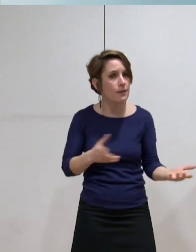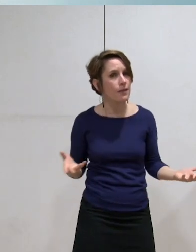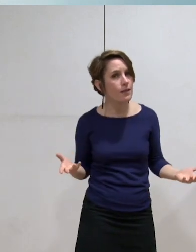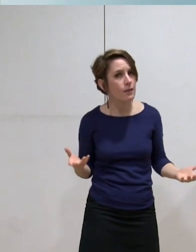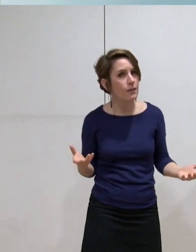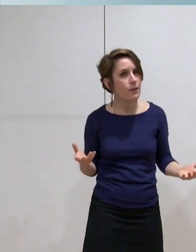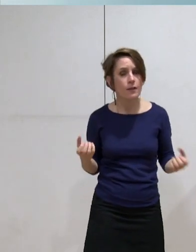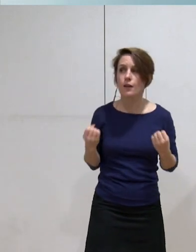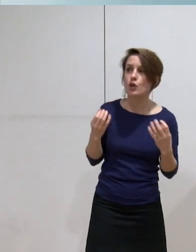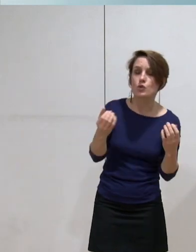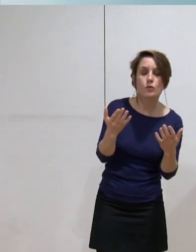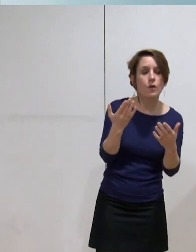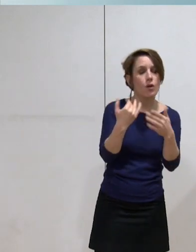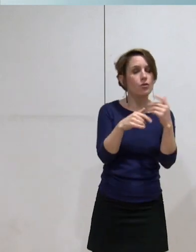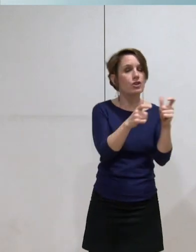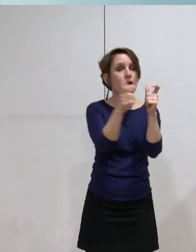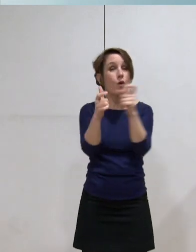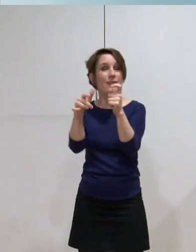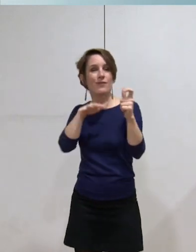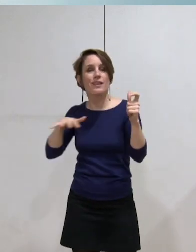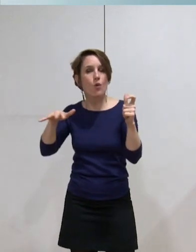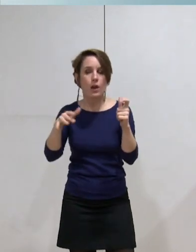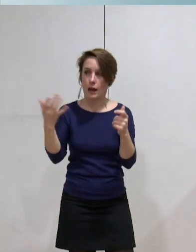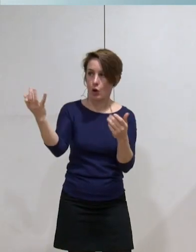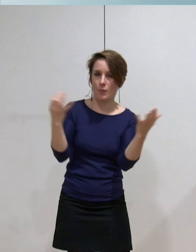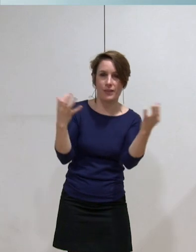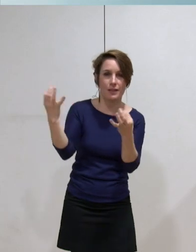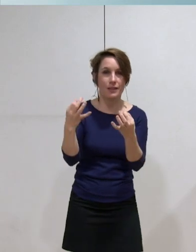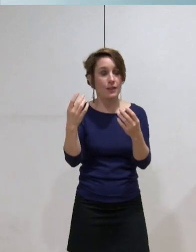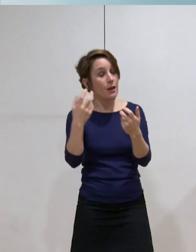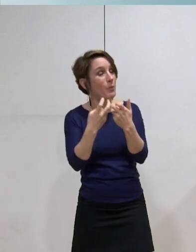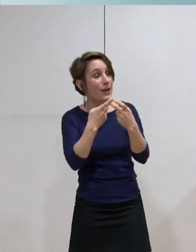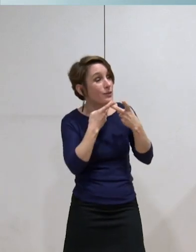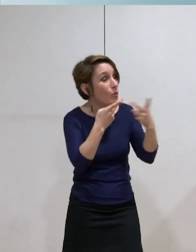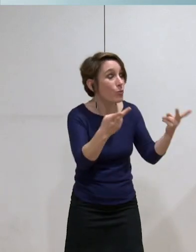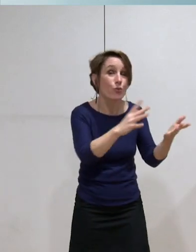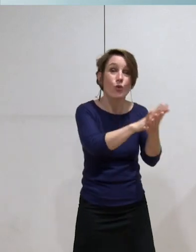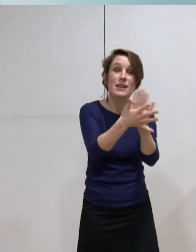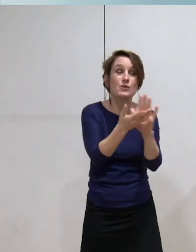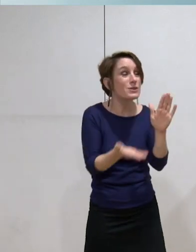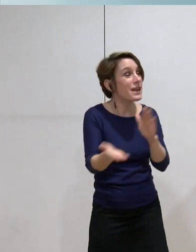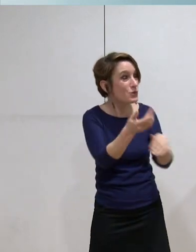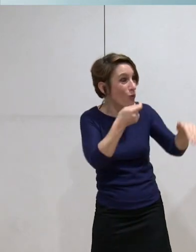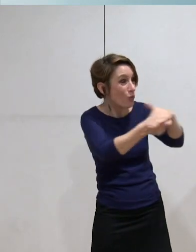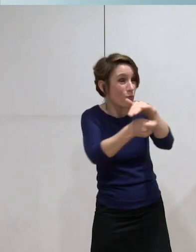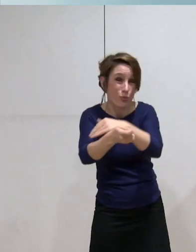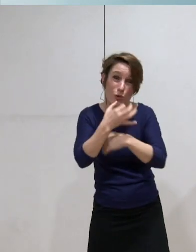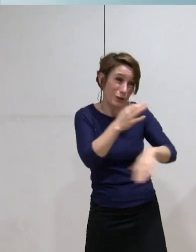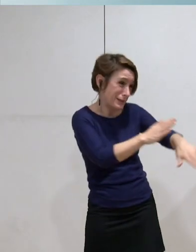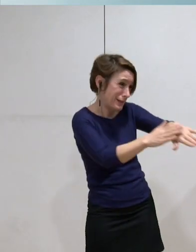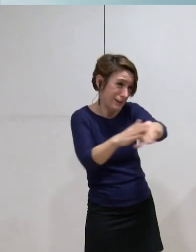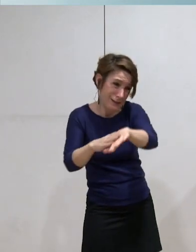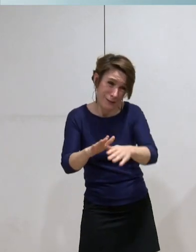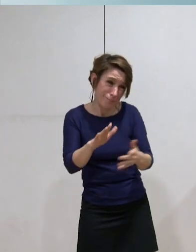des collectivités locales quand elle s'adresse aux associations qu'ell finance elles disent écoutez on n plus beaucoup